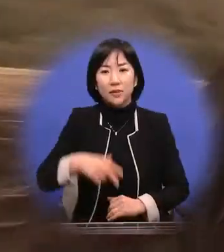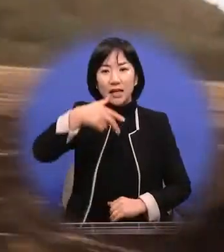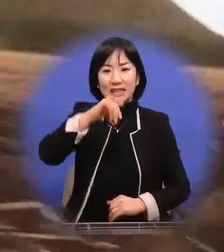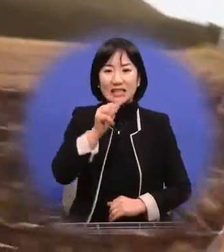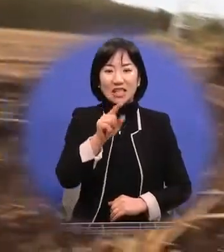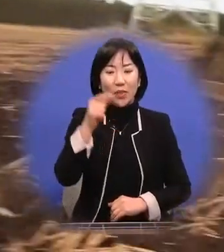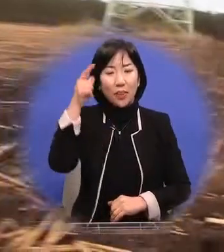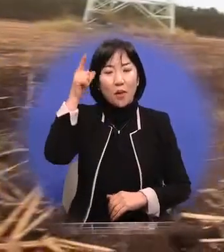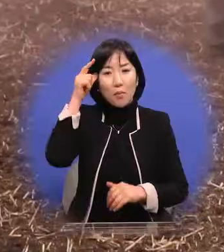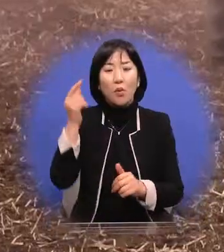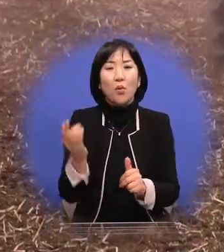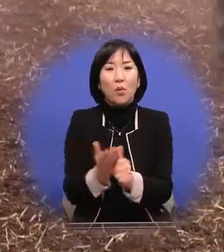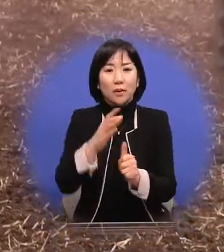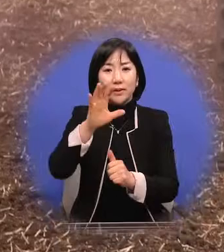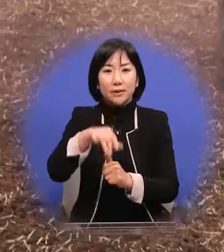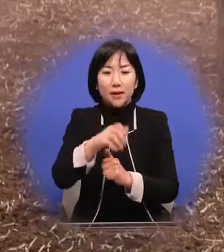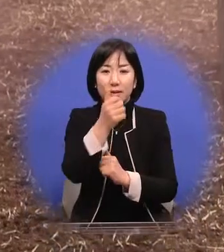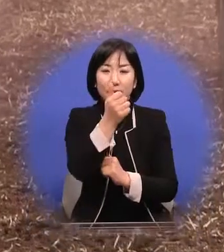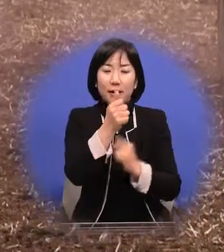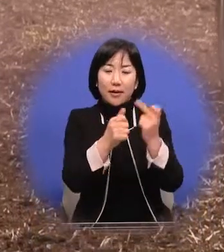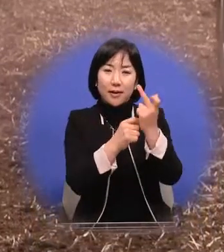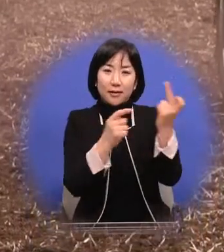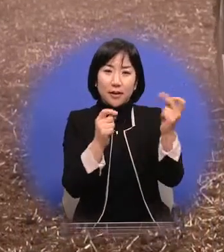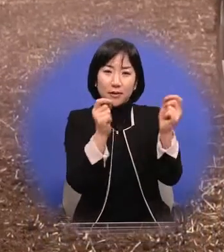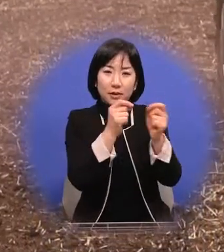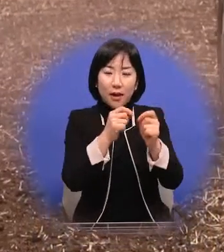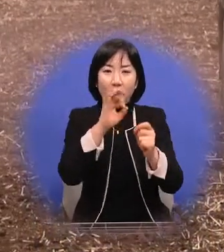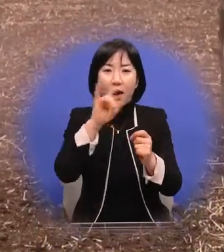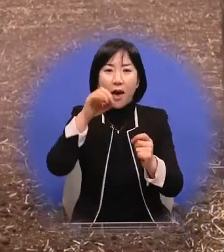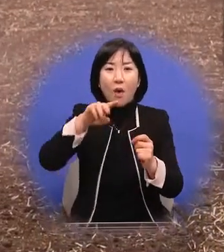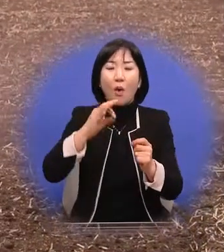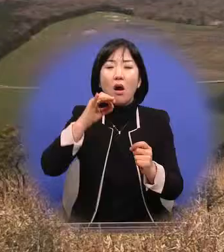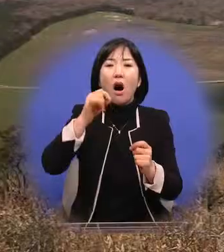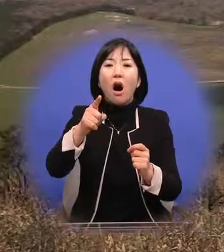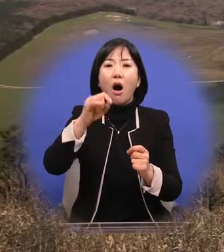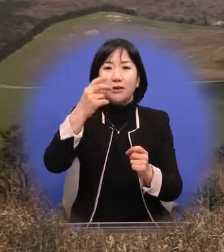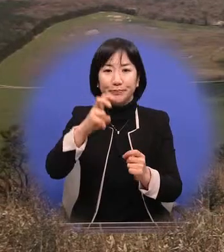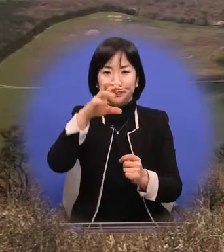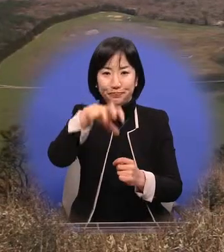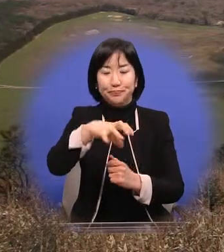지원목장, 한라산 중턱에 자리한 제주시 에어룸 업리.